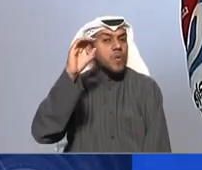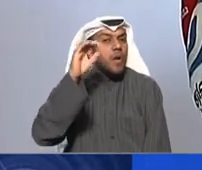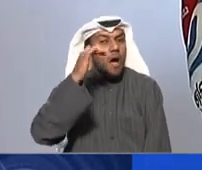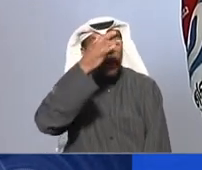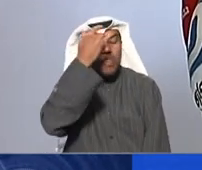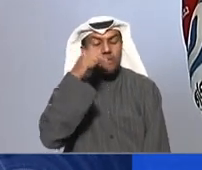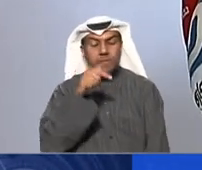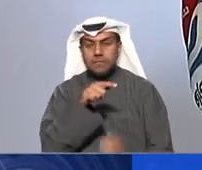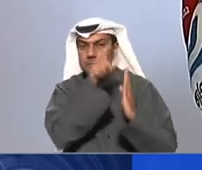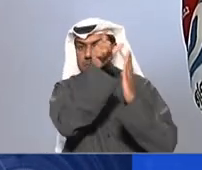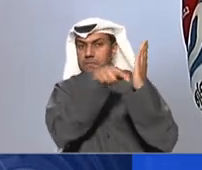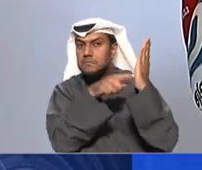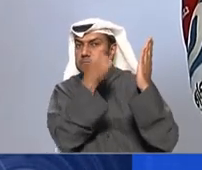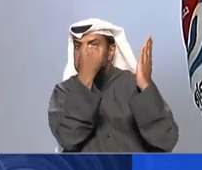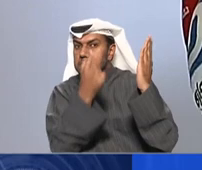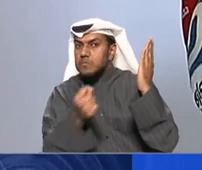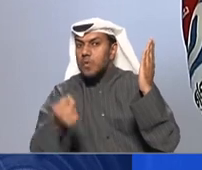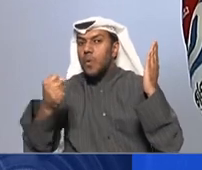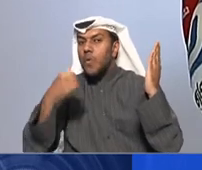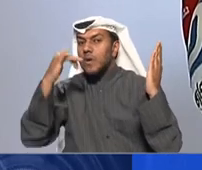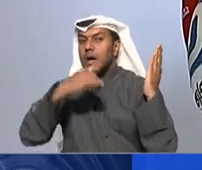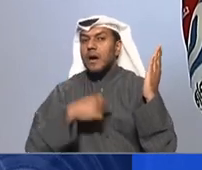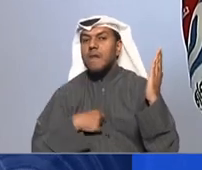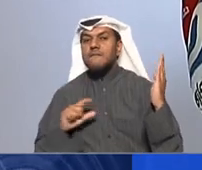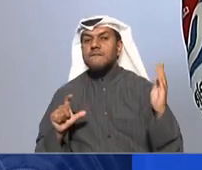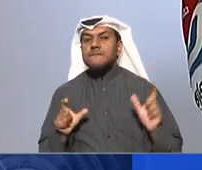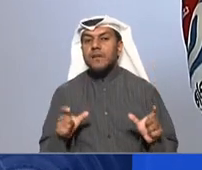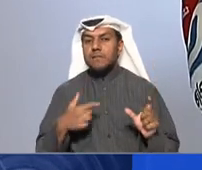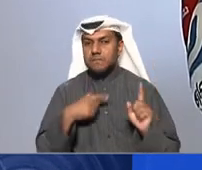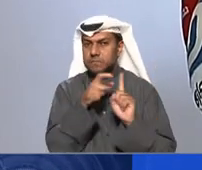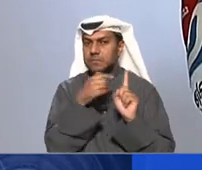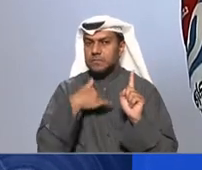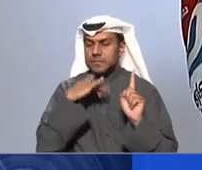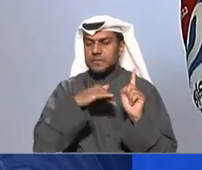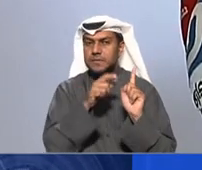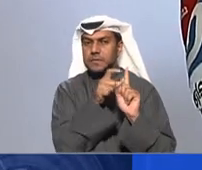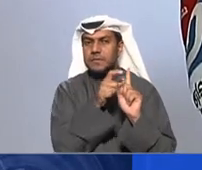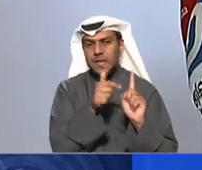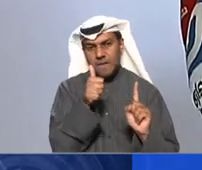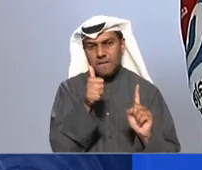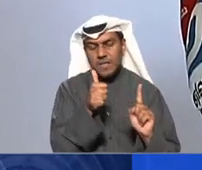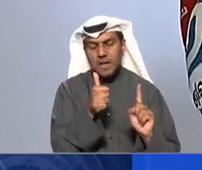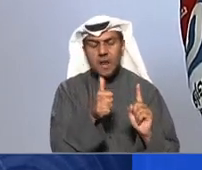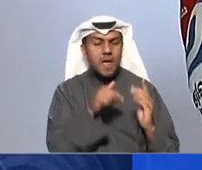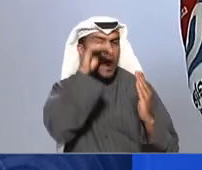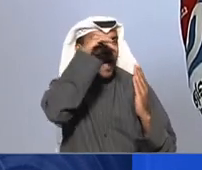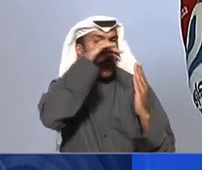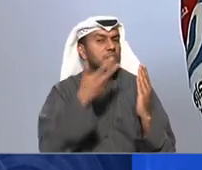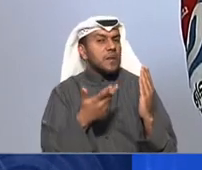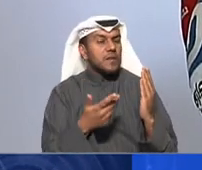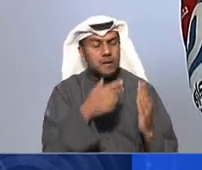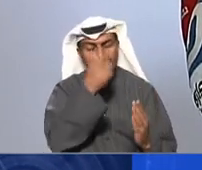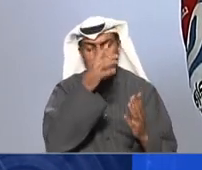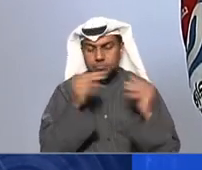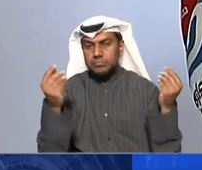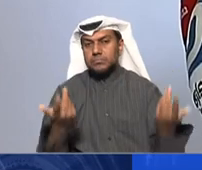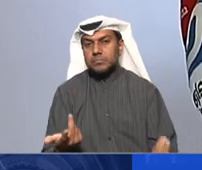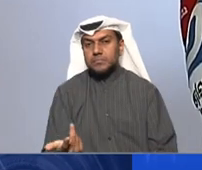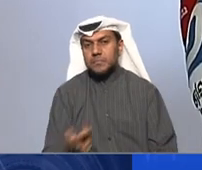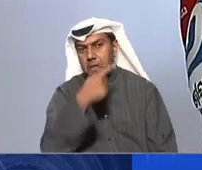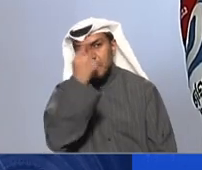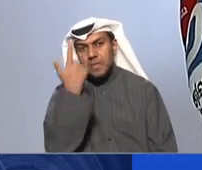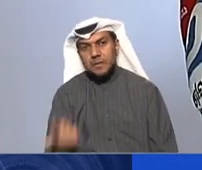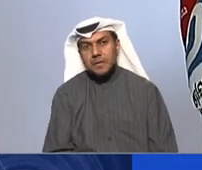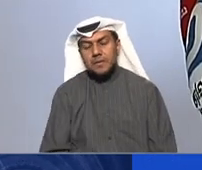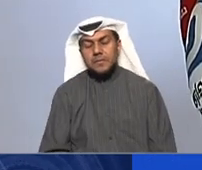المعروفة لفيروس كورونا. هناك أيضا يعني احنا نلتزم بتعريف الحالة للمريض أو للشخص المصاب